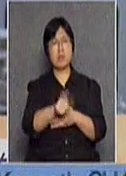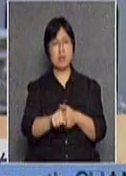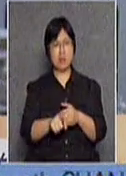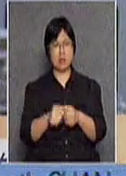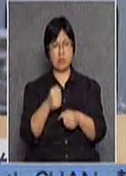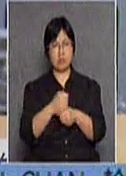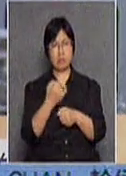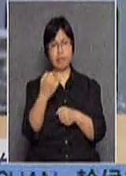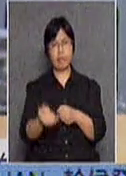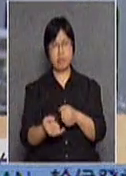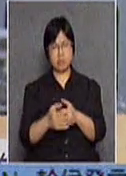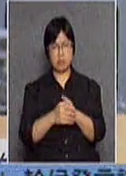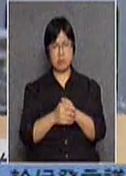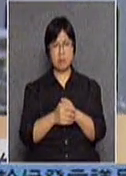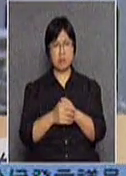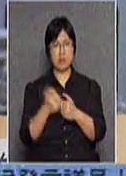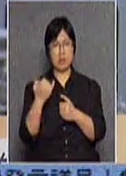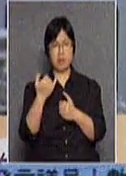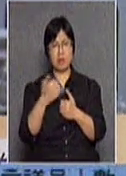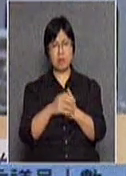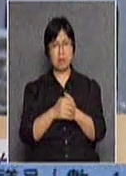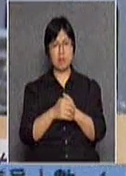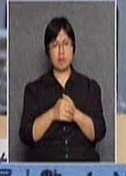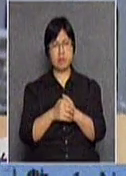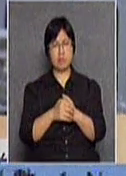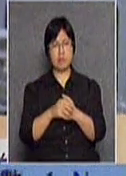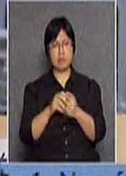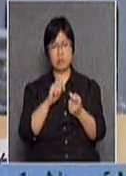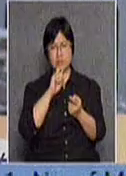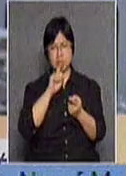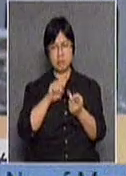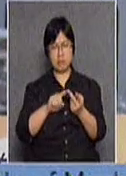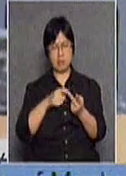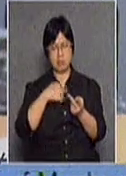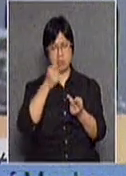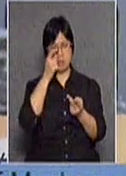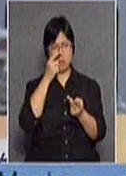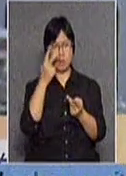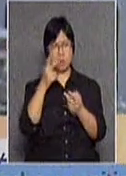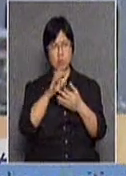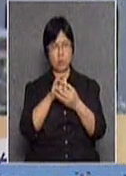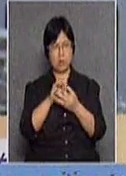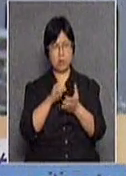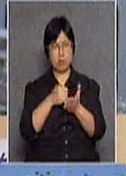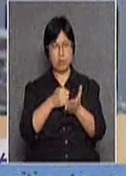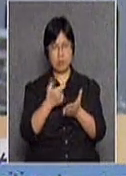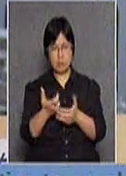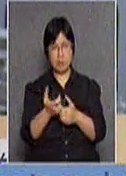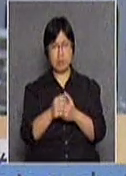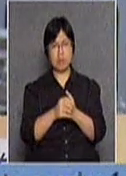唔得，係咪啊？嗱，仲有一個我都莫名其妙，咩叫相關津貼咧？相關津